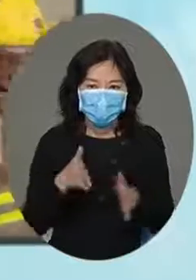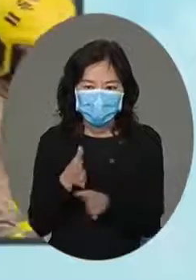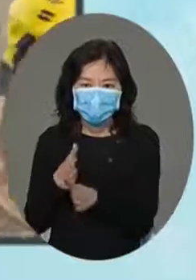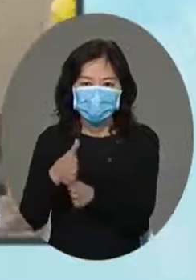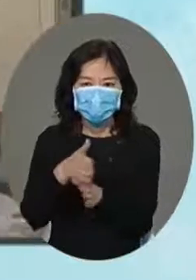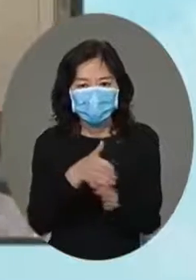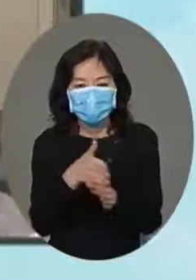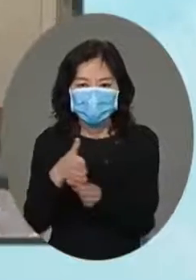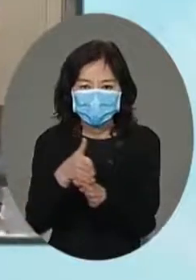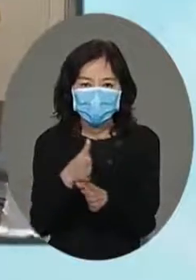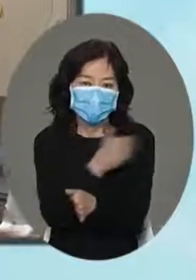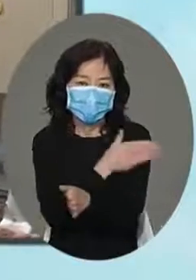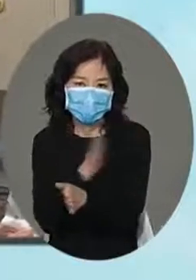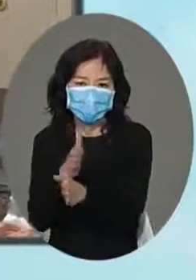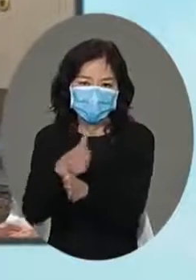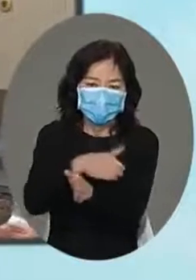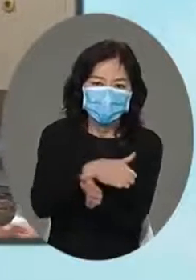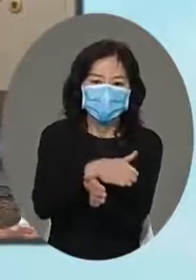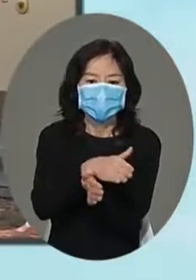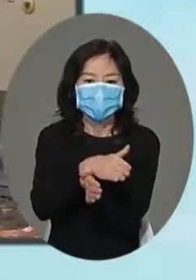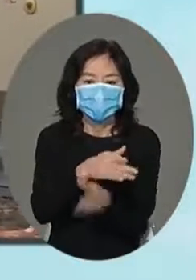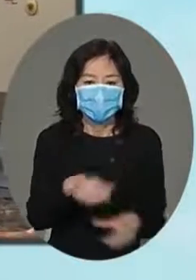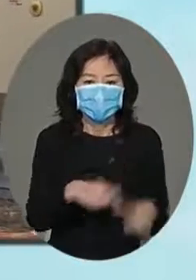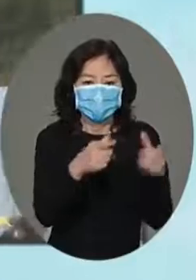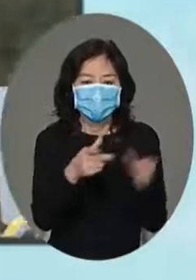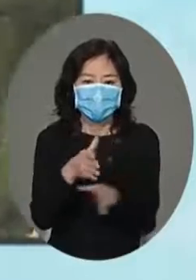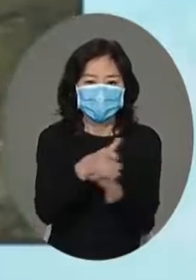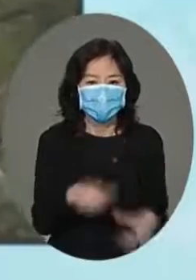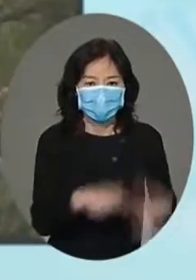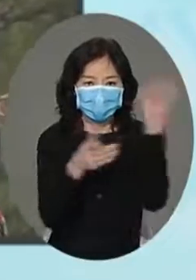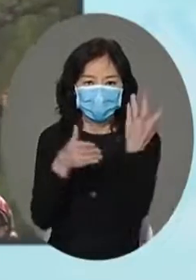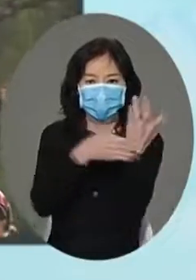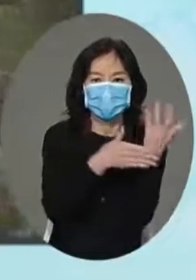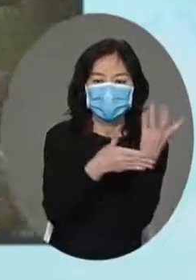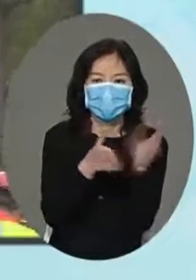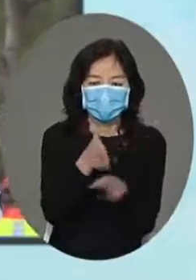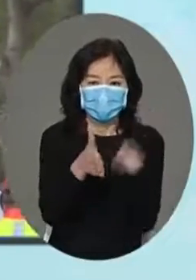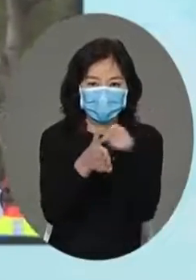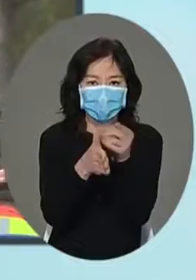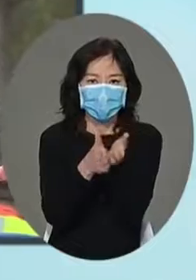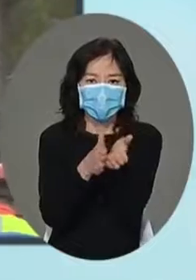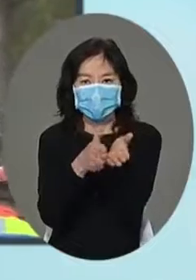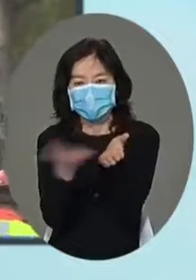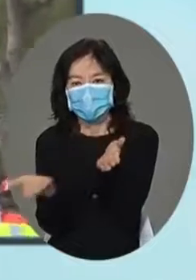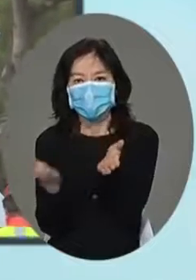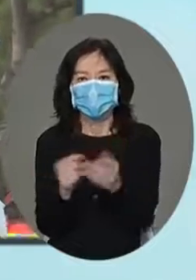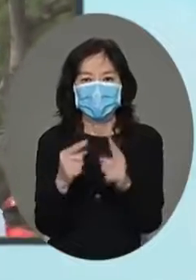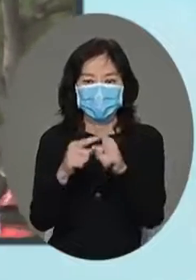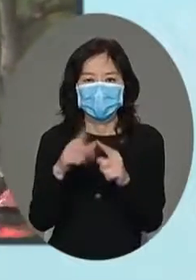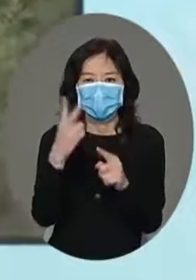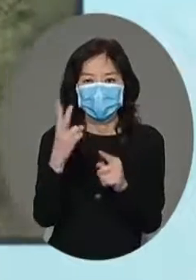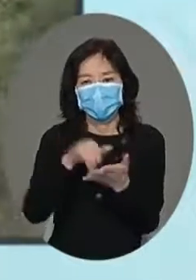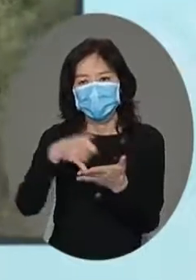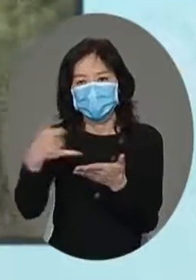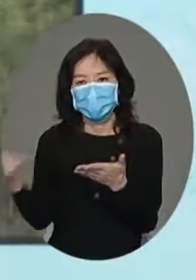旋处嗰阵，向左偏离道路，擦过防撞栏撞向树丛，巴士上层车顶被劏开，